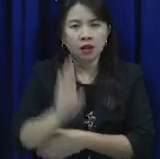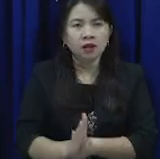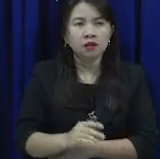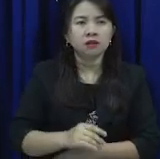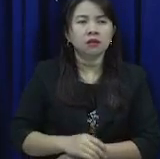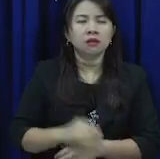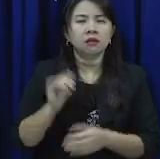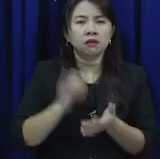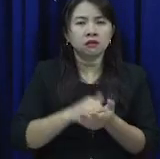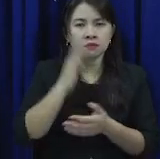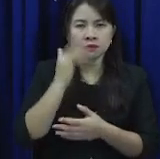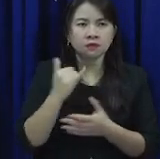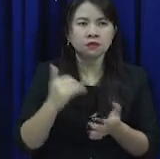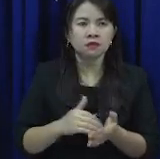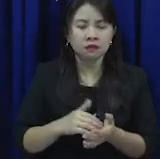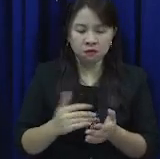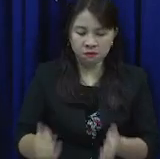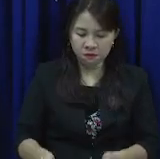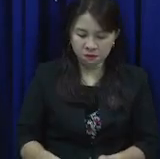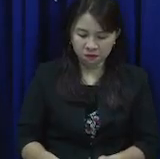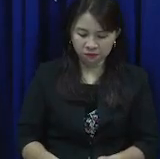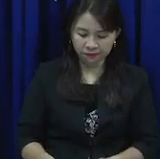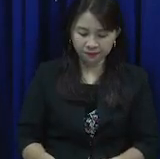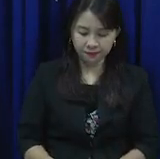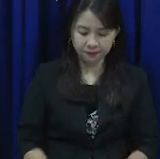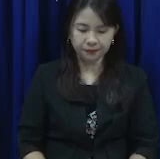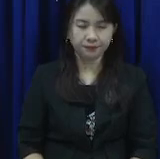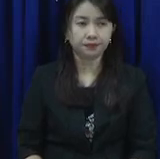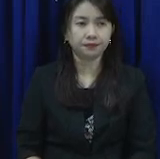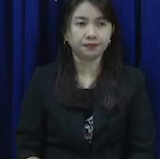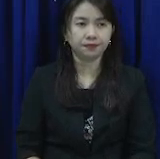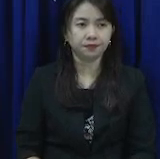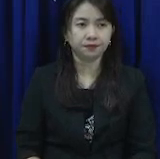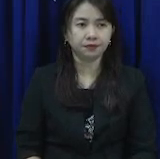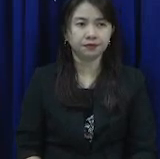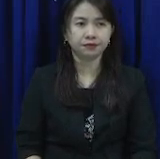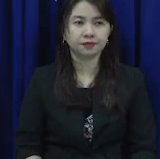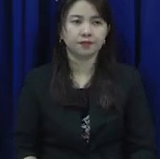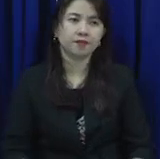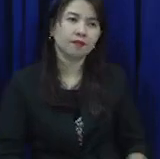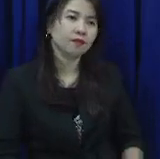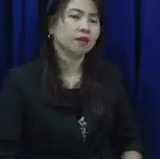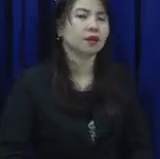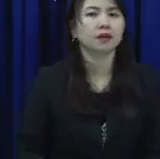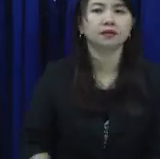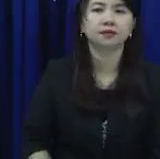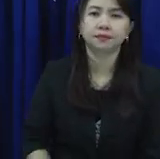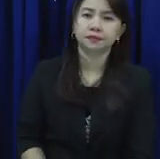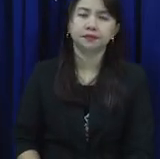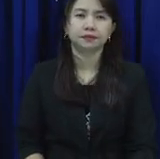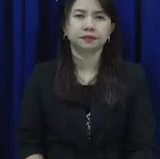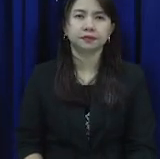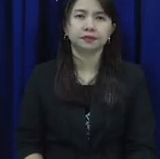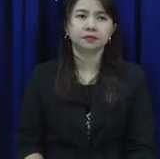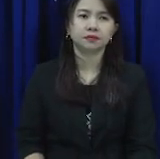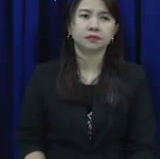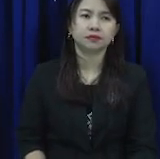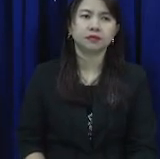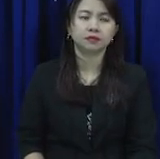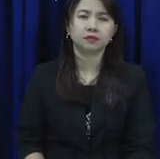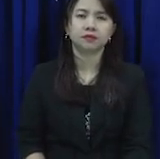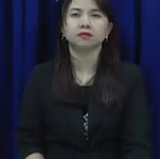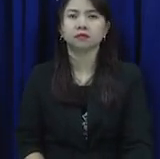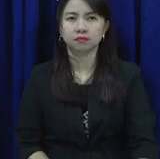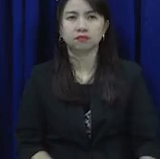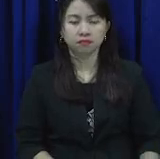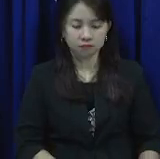ito Tip ko lang eh diyan niyo makikita kung gaano kayo katapat Hwag niyong tingnan yyung tight because That's a fixed 10% ang tingnan ninyo yung yung